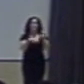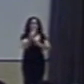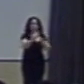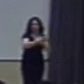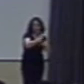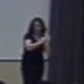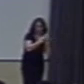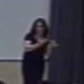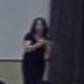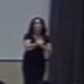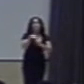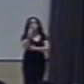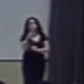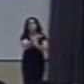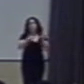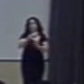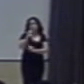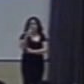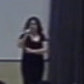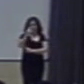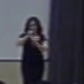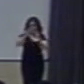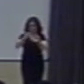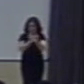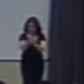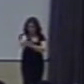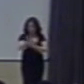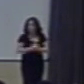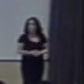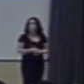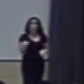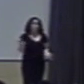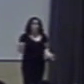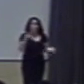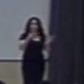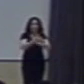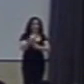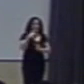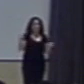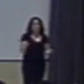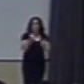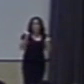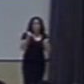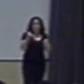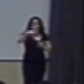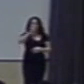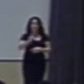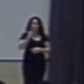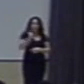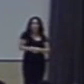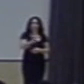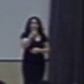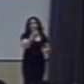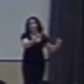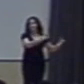diaris, i després els mitjans digitals dins d'internet. No? És a dir, la potència de la televisió és